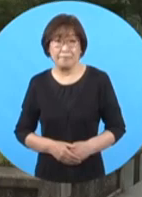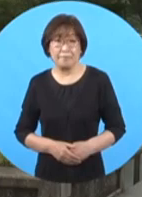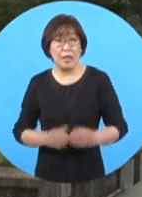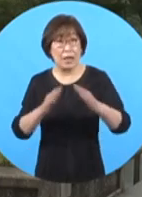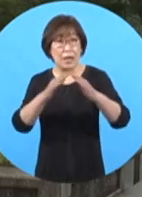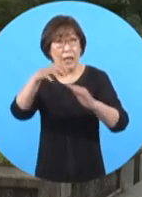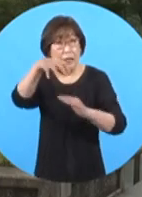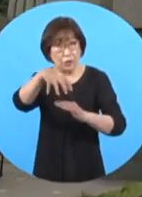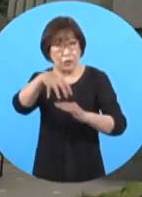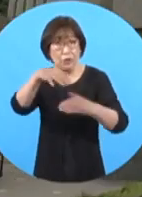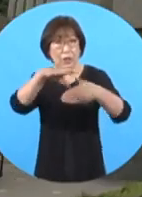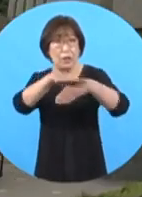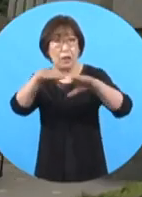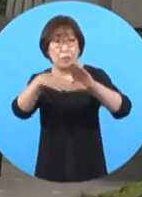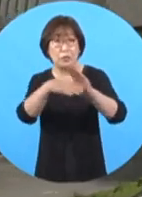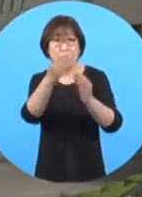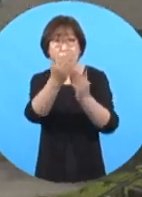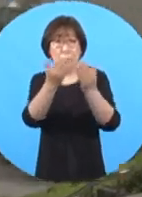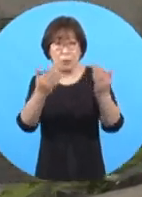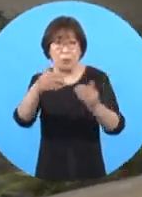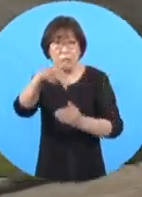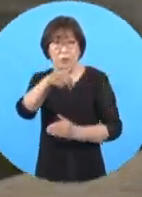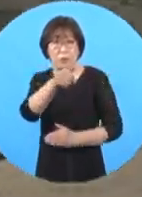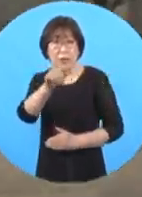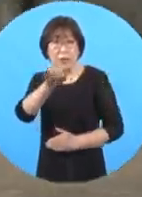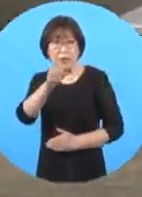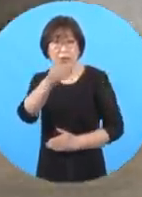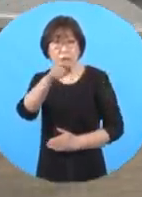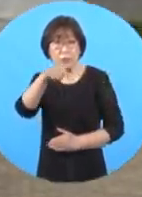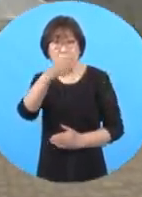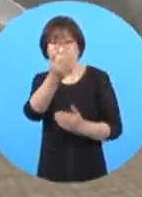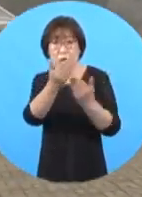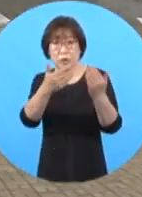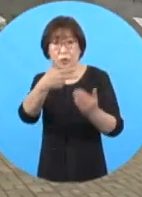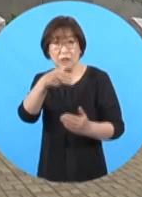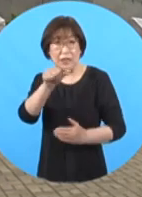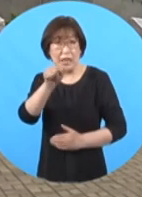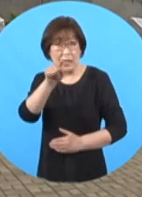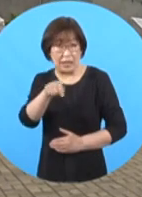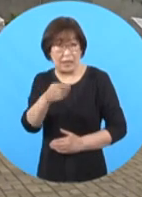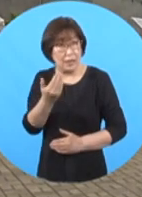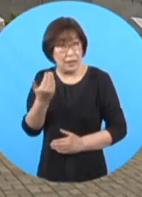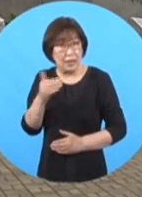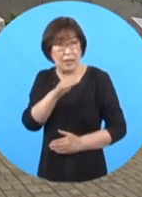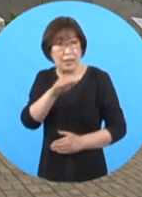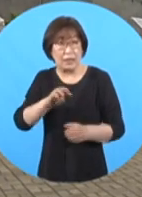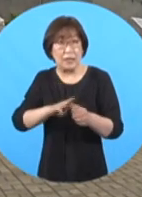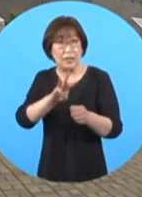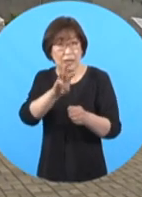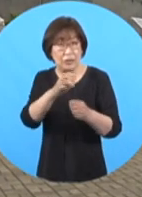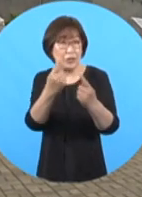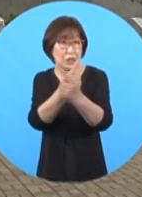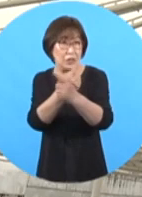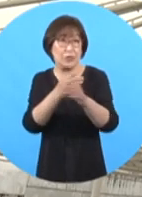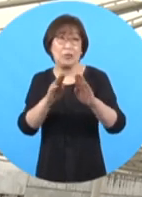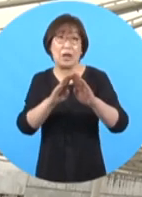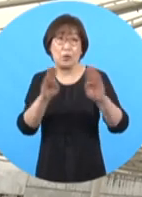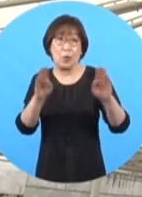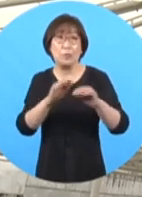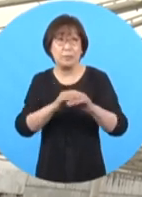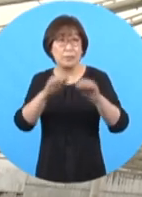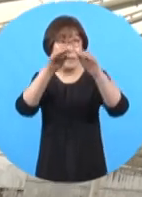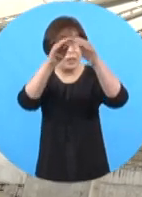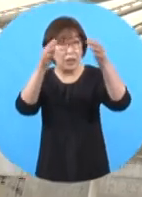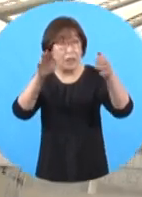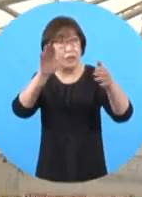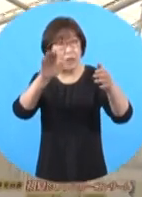会場となった文化の森すだちくん森のシアターは平成30年にリニューアルオープン屋根の